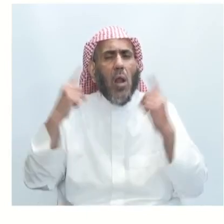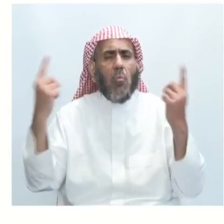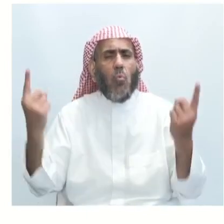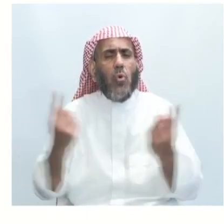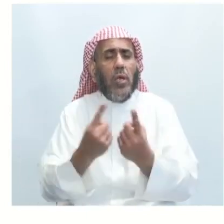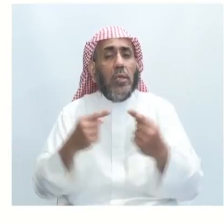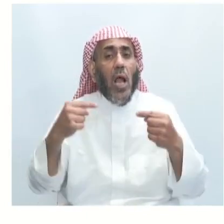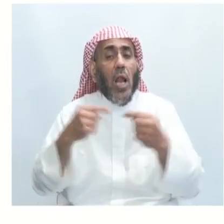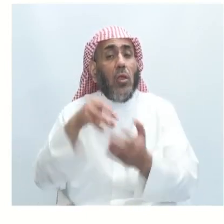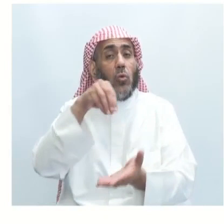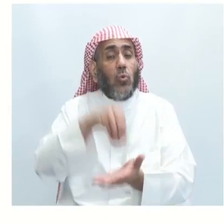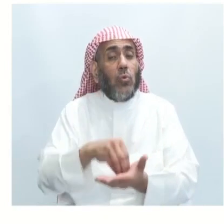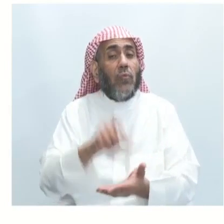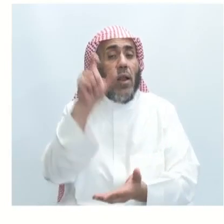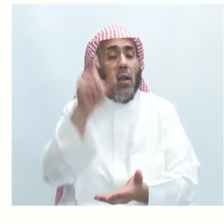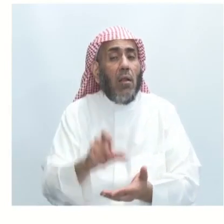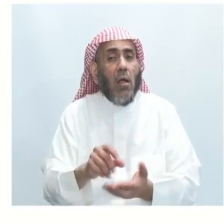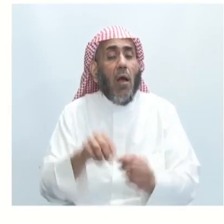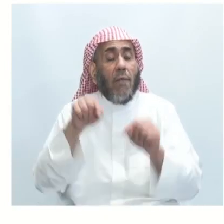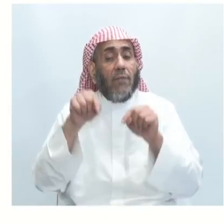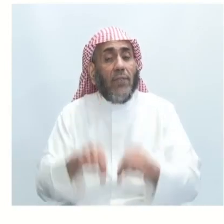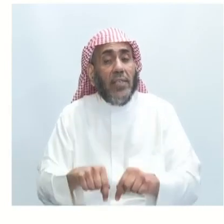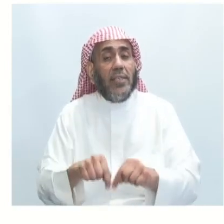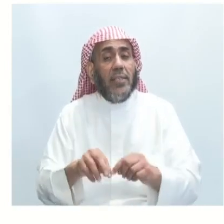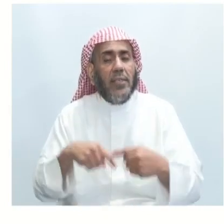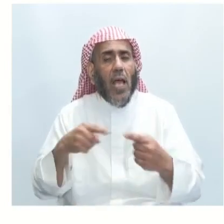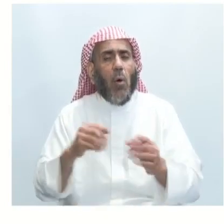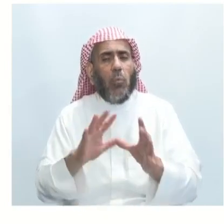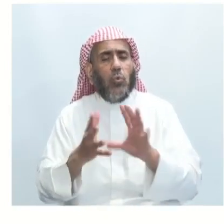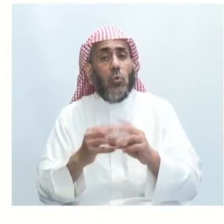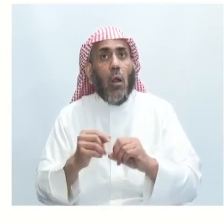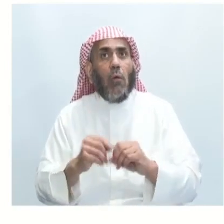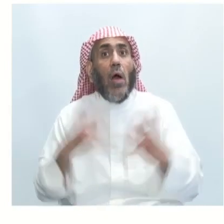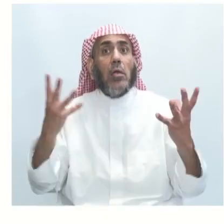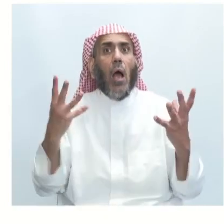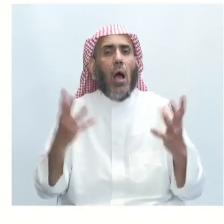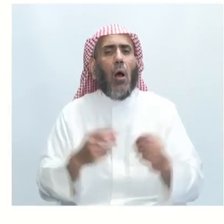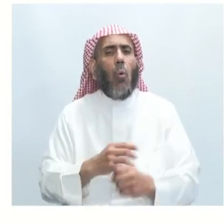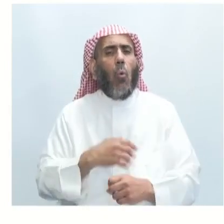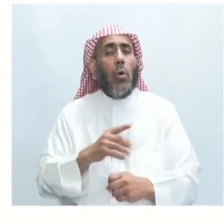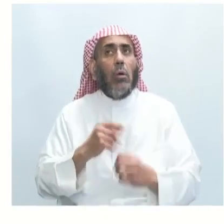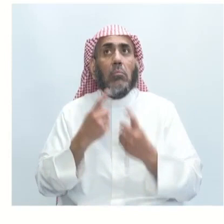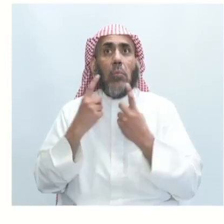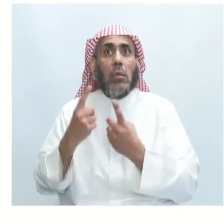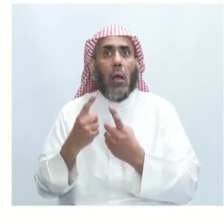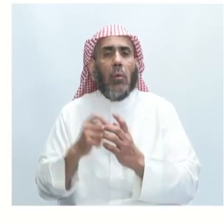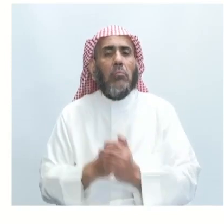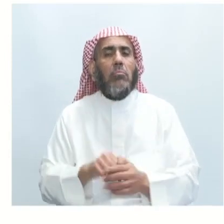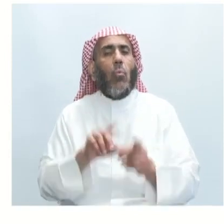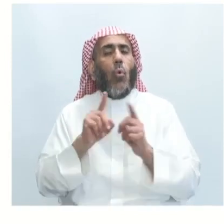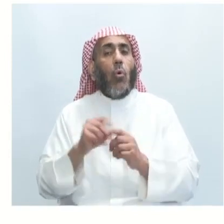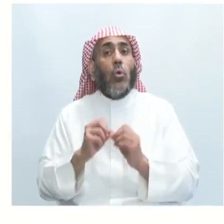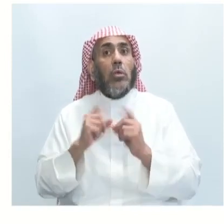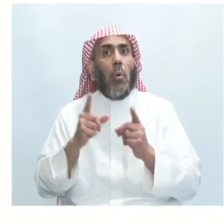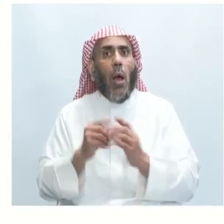الذي يوجد فيه الفرد فتجد دائما او بصوره لا اراديه تنتبه وايكون